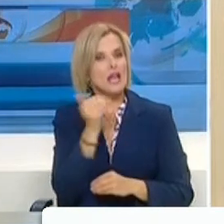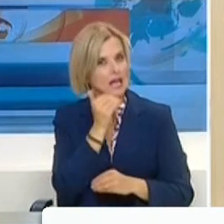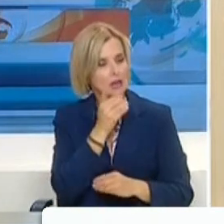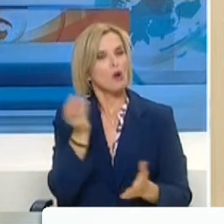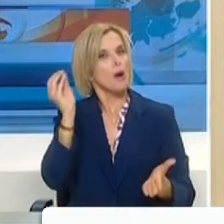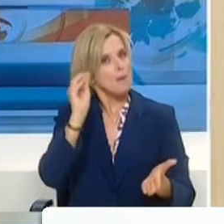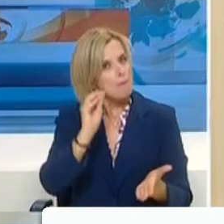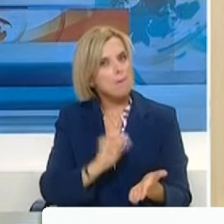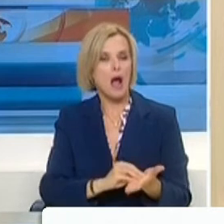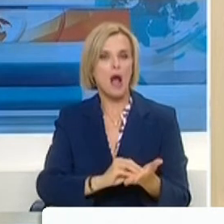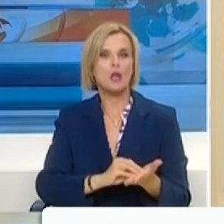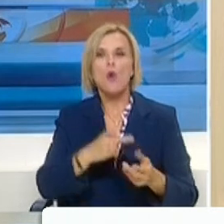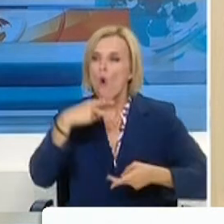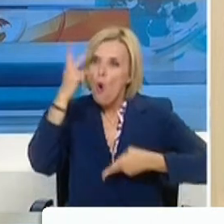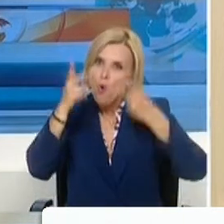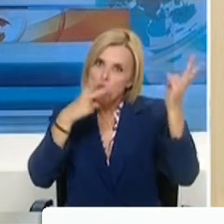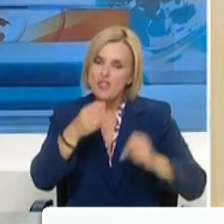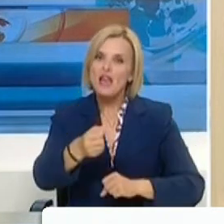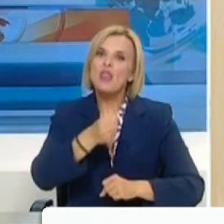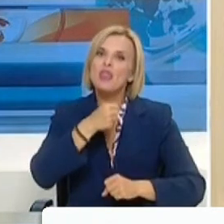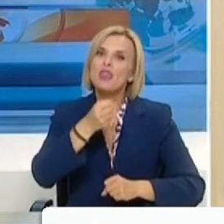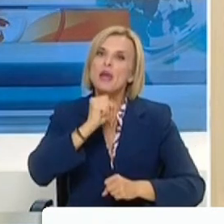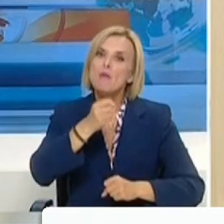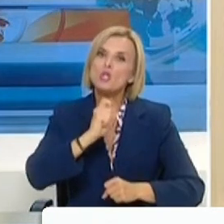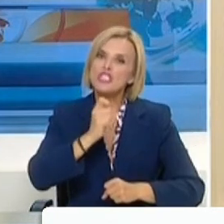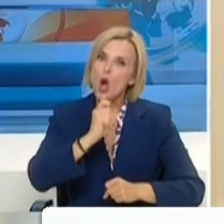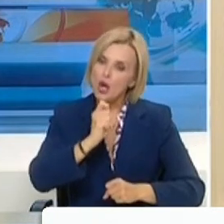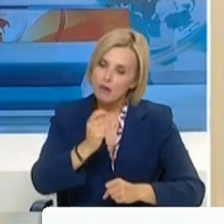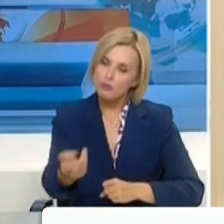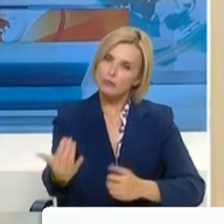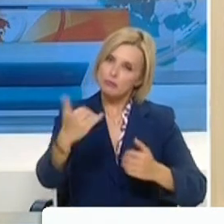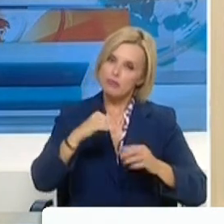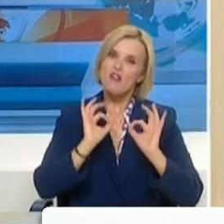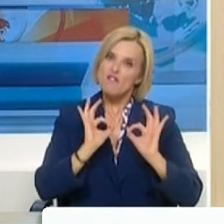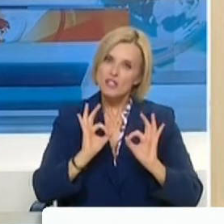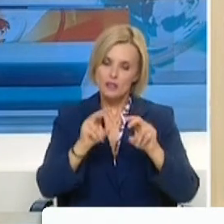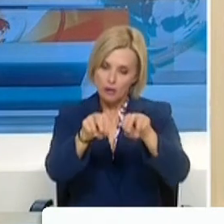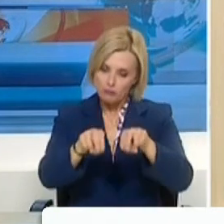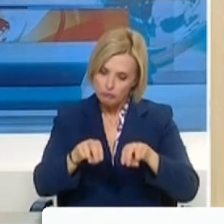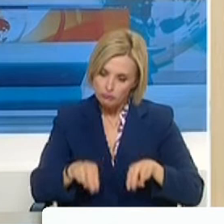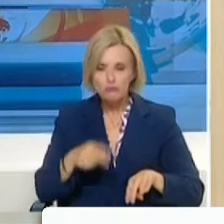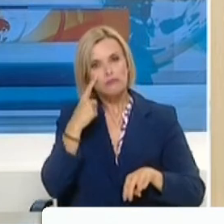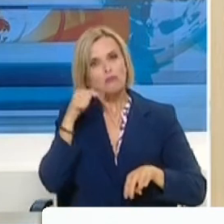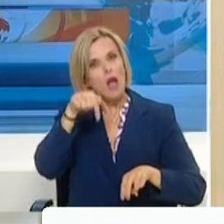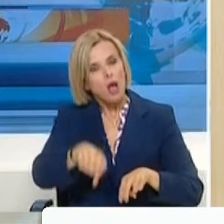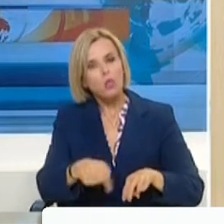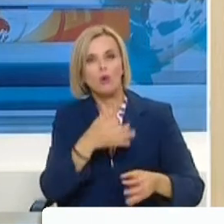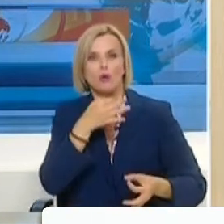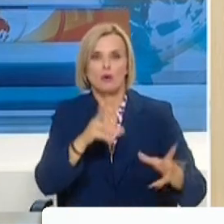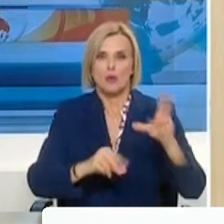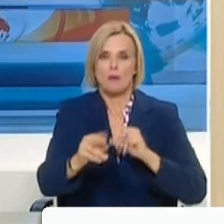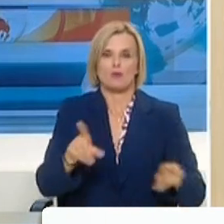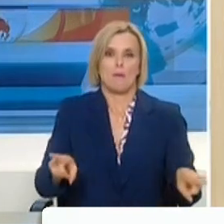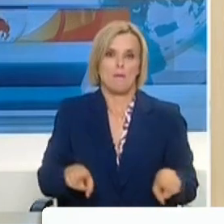να επανέλθουμε στην αρχική κατάσταση, δηλαδή η ενημέρωση να γίνεται με την φυσική παρουσία των συντακτών.